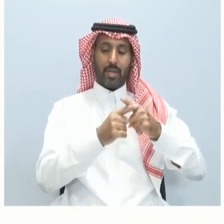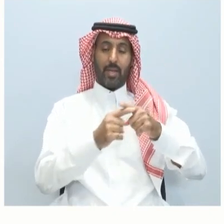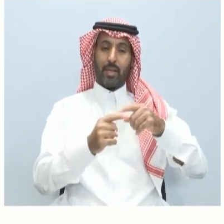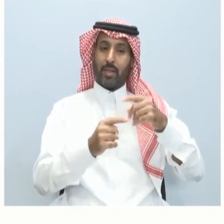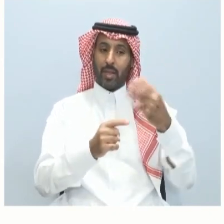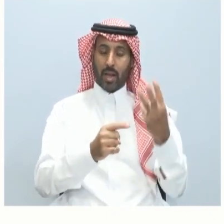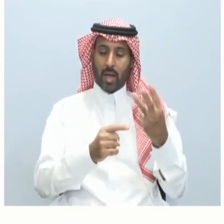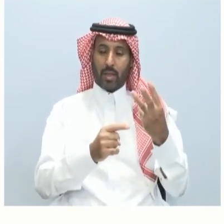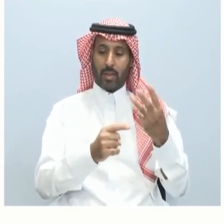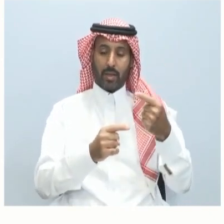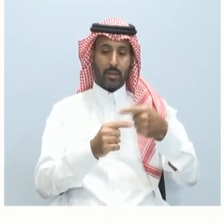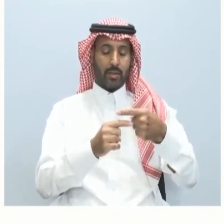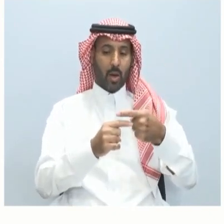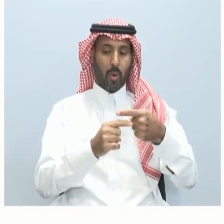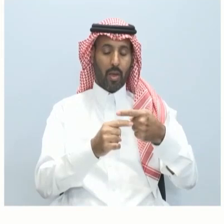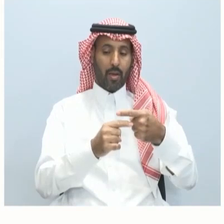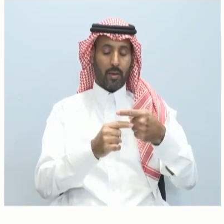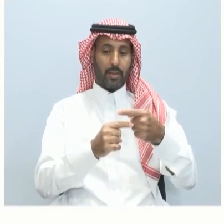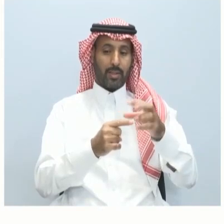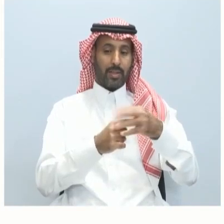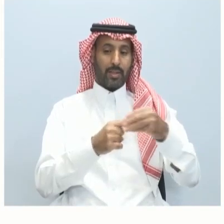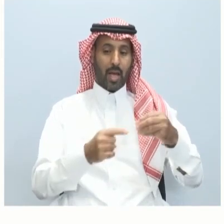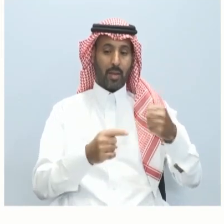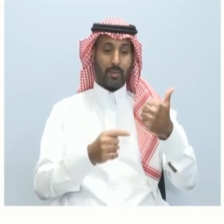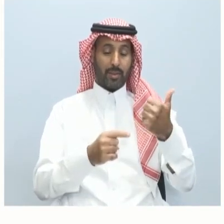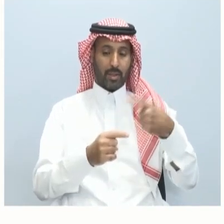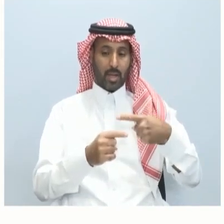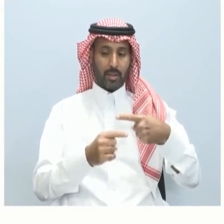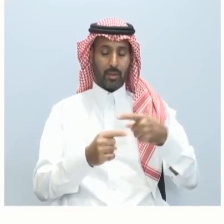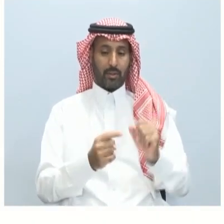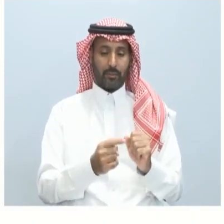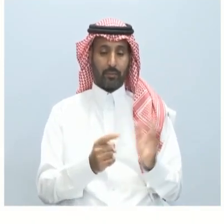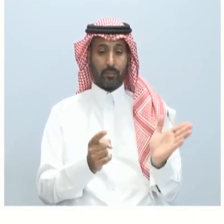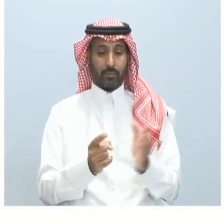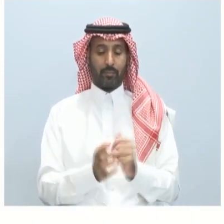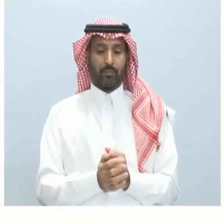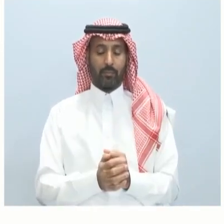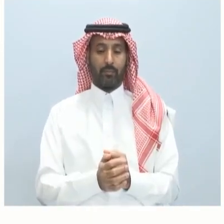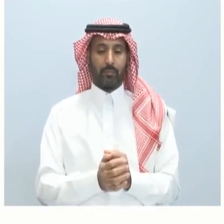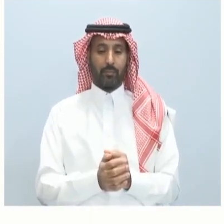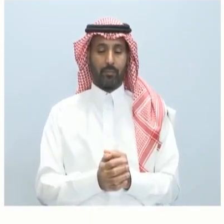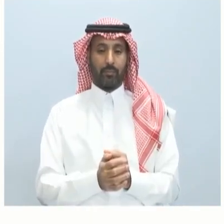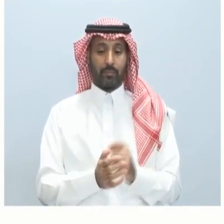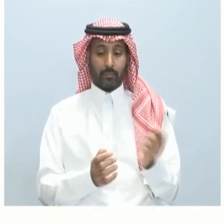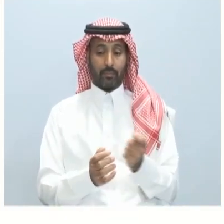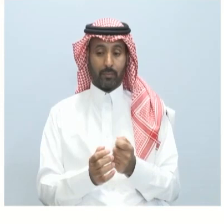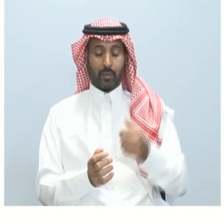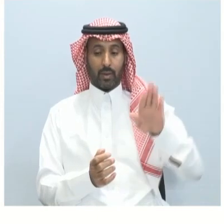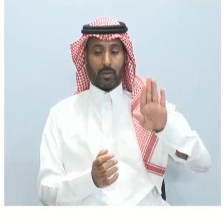ماذا يعني يساوي سالب 16 اذا سوف نكتب